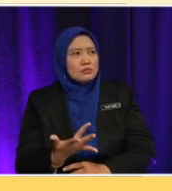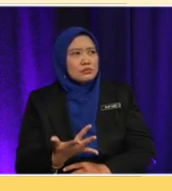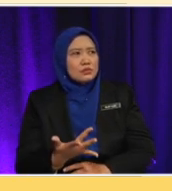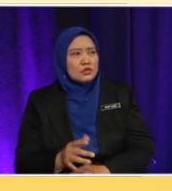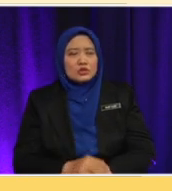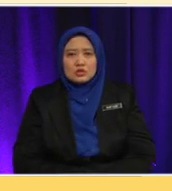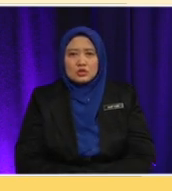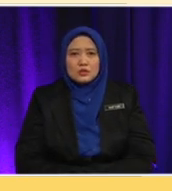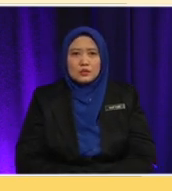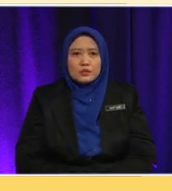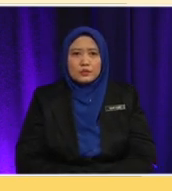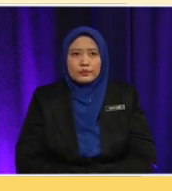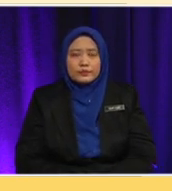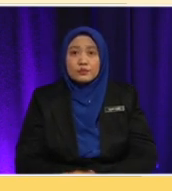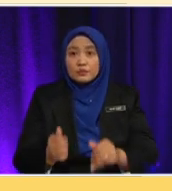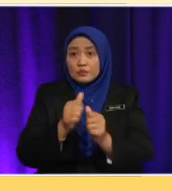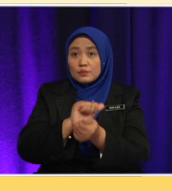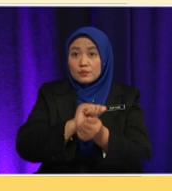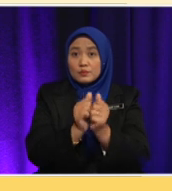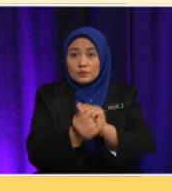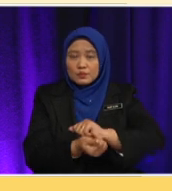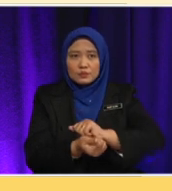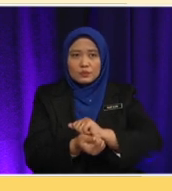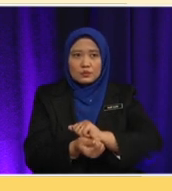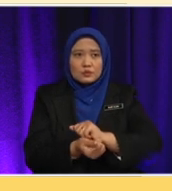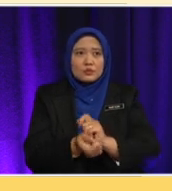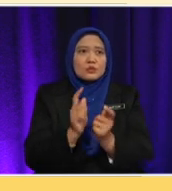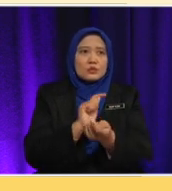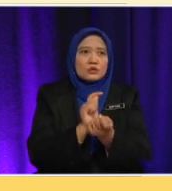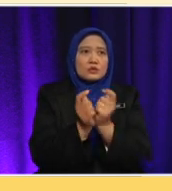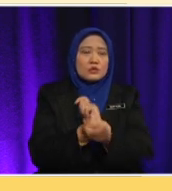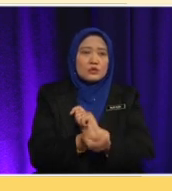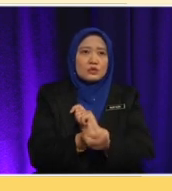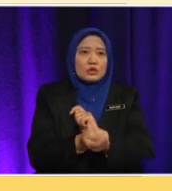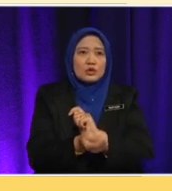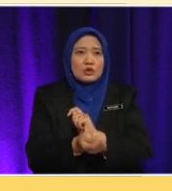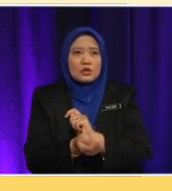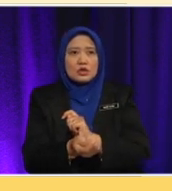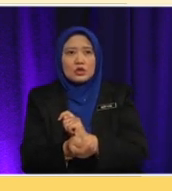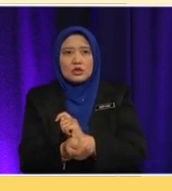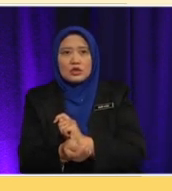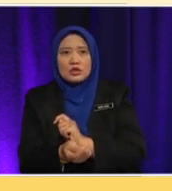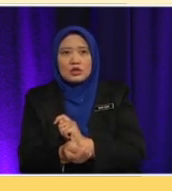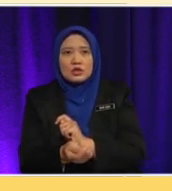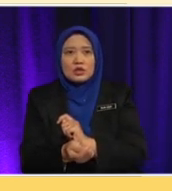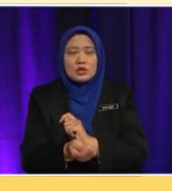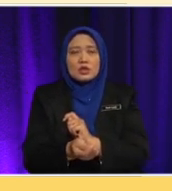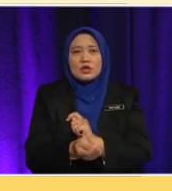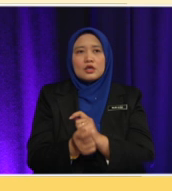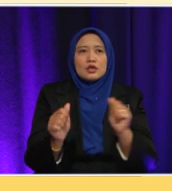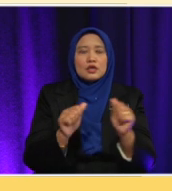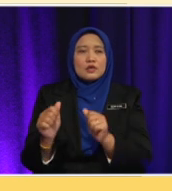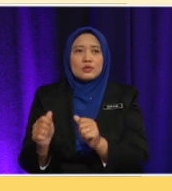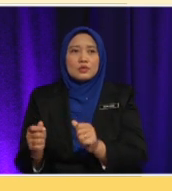menukarkan arus terus kepada arus ulang alik numbuh 4 saya Kasihlah Oke kita coba dulu